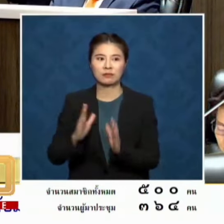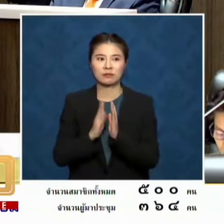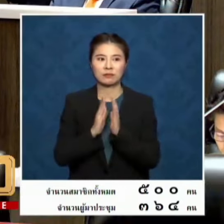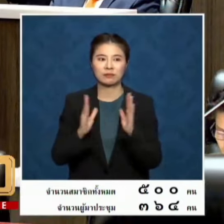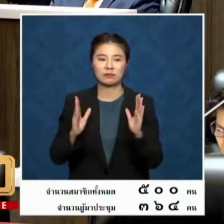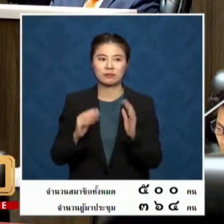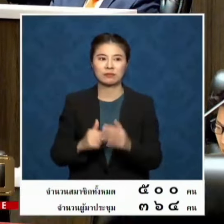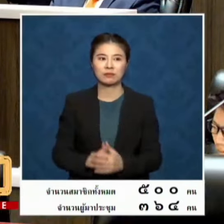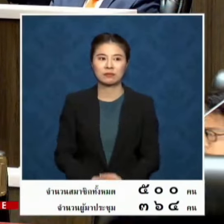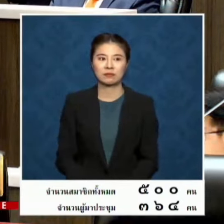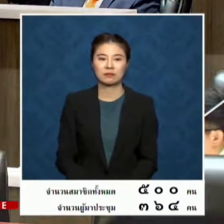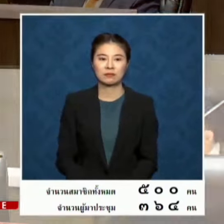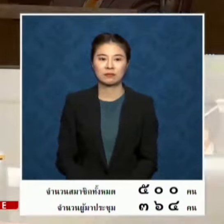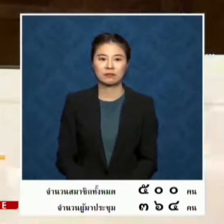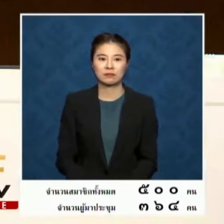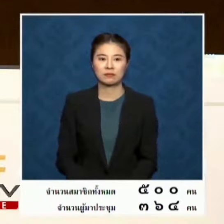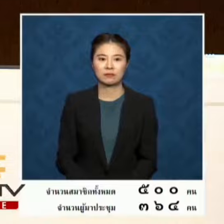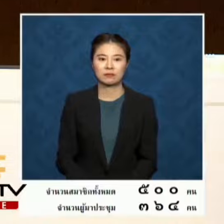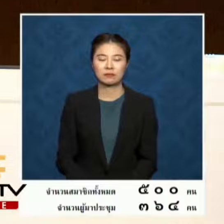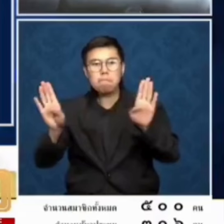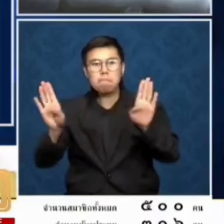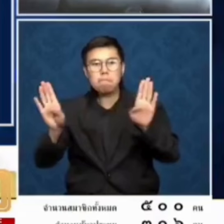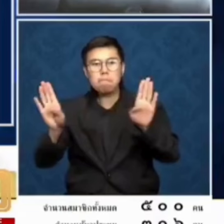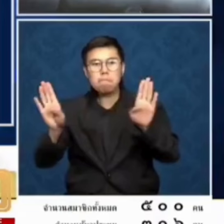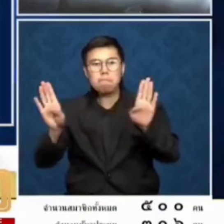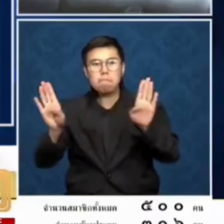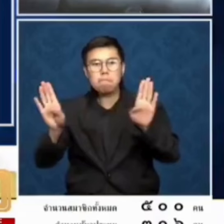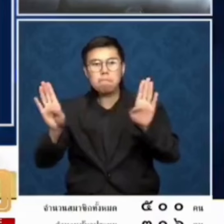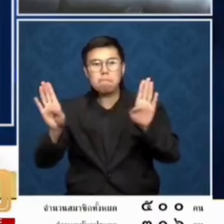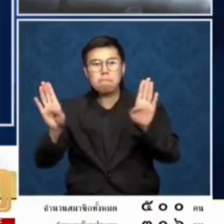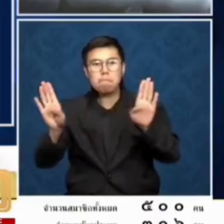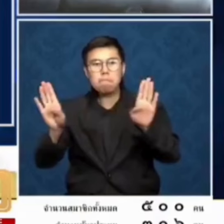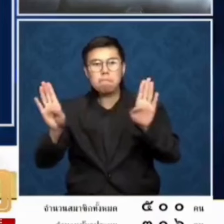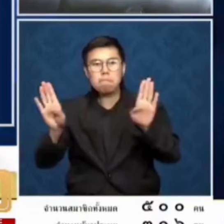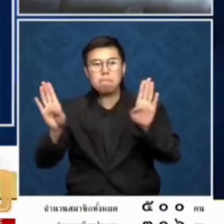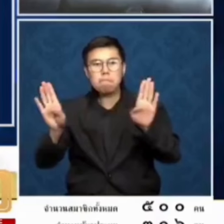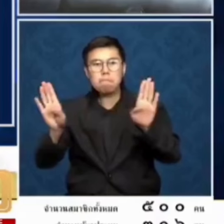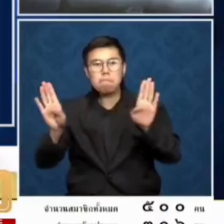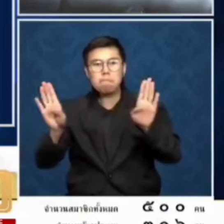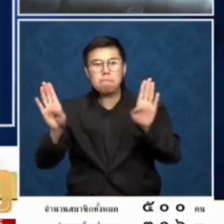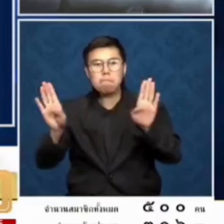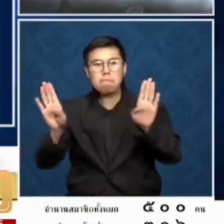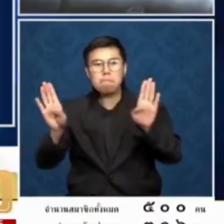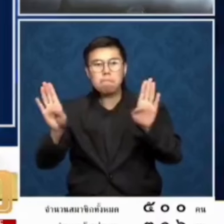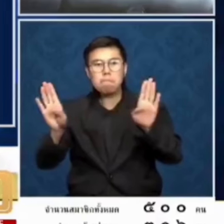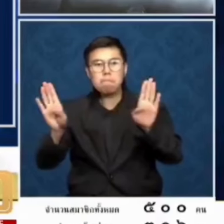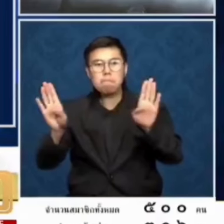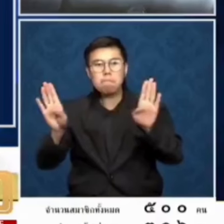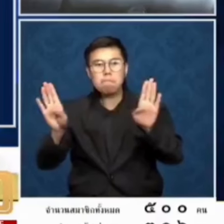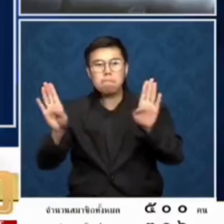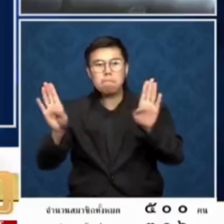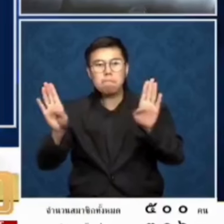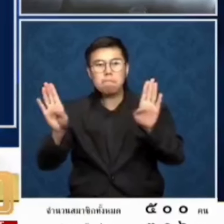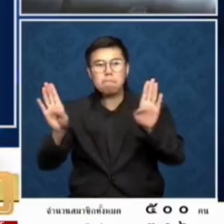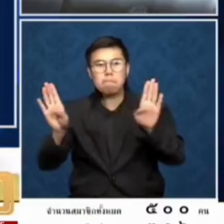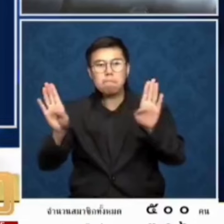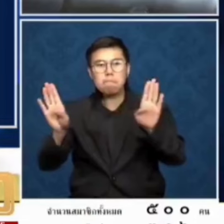ค่ะ ครับขอบคุณคุณศรีกัญญาครับ กระทรวงดิจิทัลเพื่อเศรษฐกิจและสังค